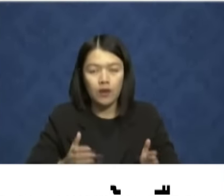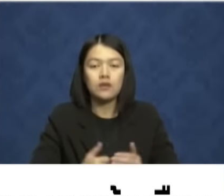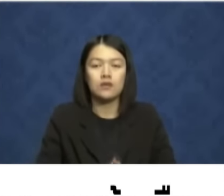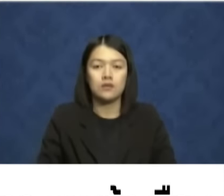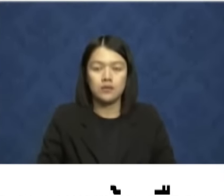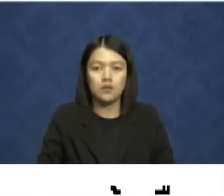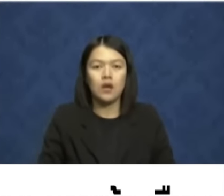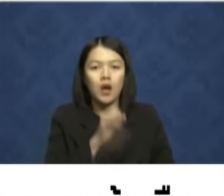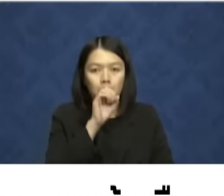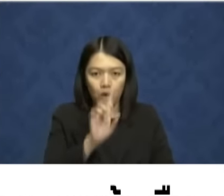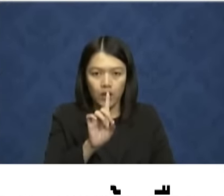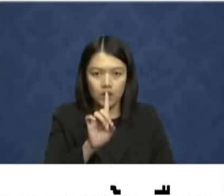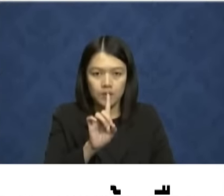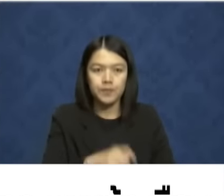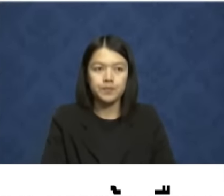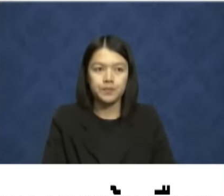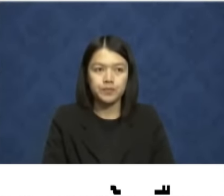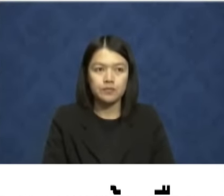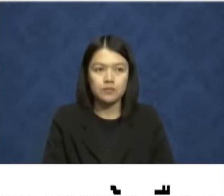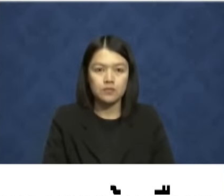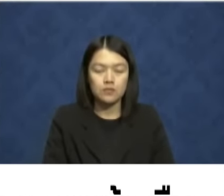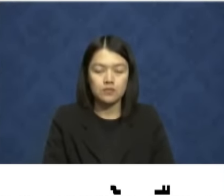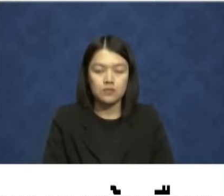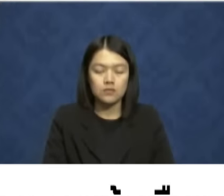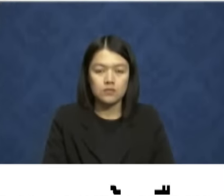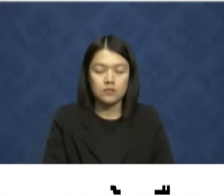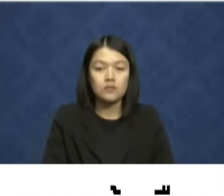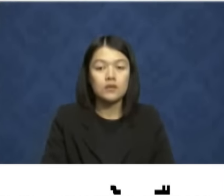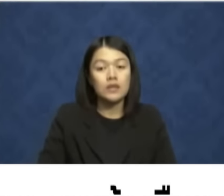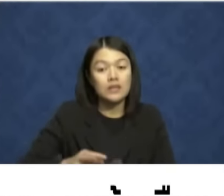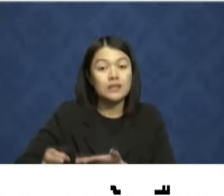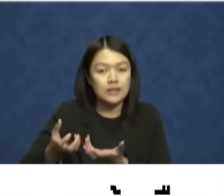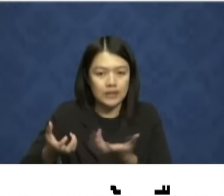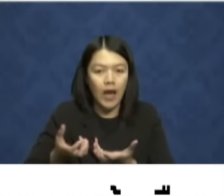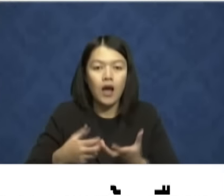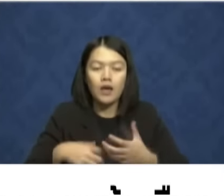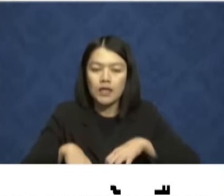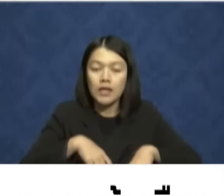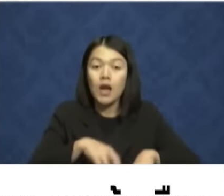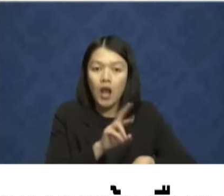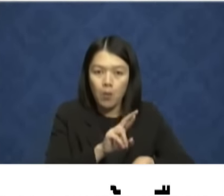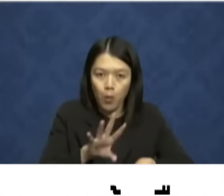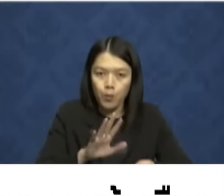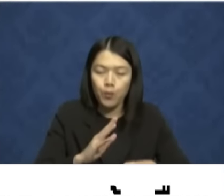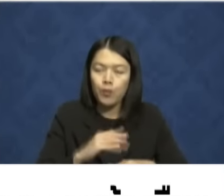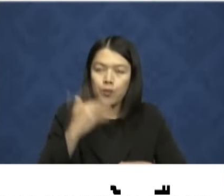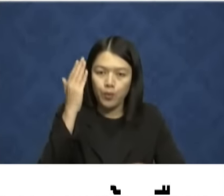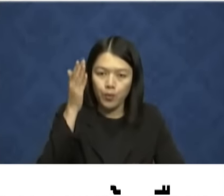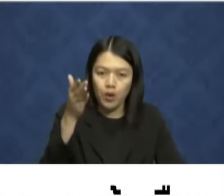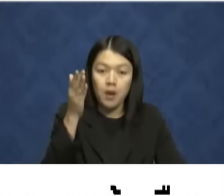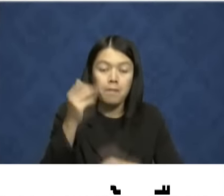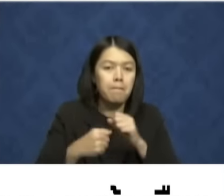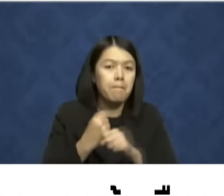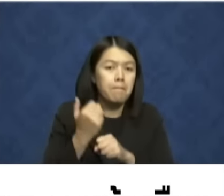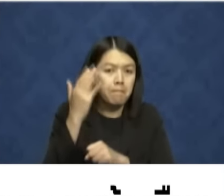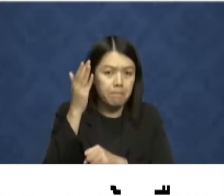บอกได้เลยนะคะว่าในช่วงของการจัดซื้อจัดจ้างแล้วก็วางระบบทุกอย่างในกลางปีหน้า